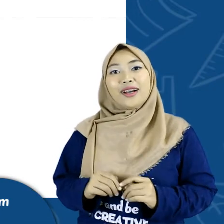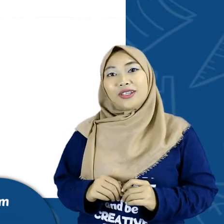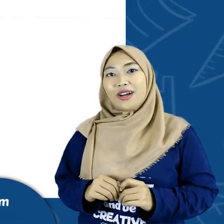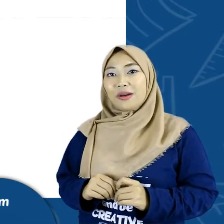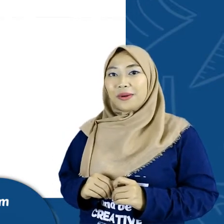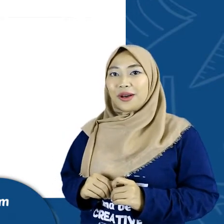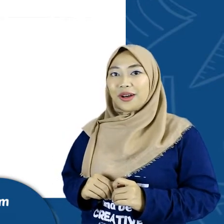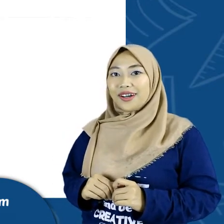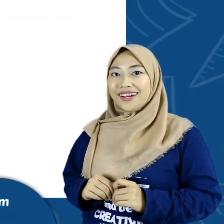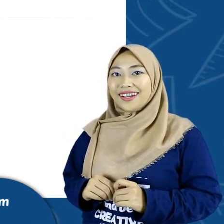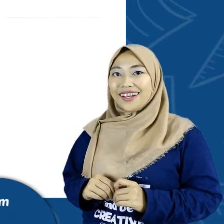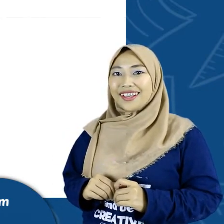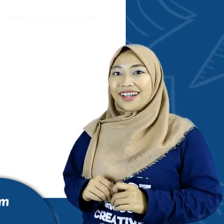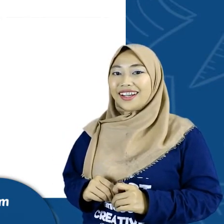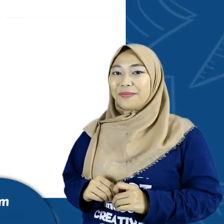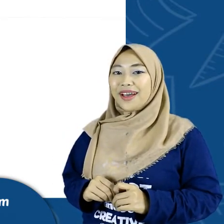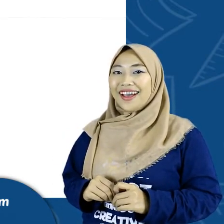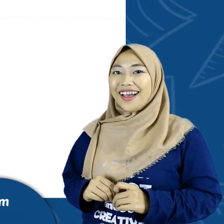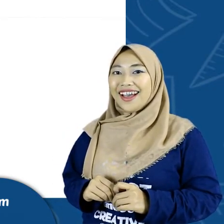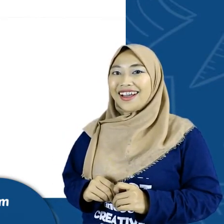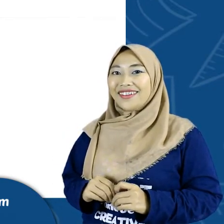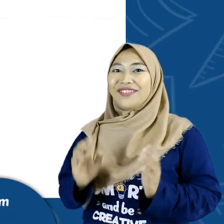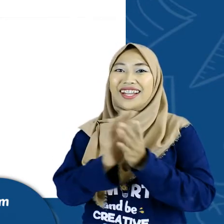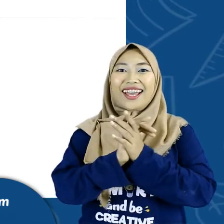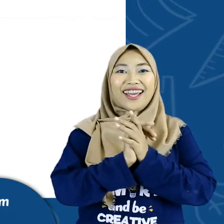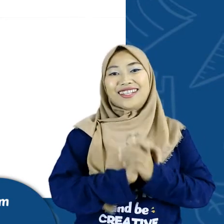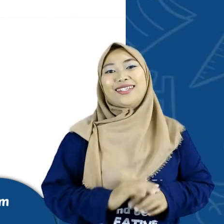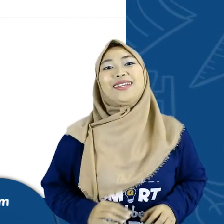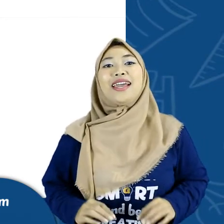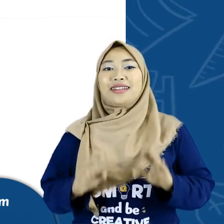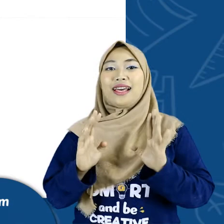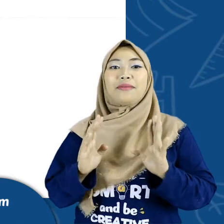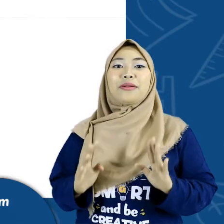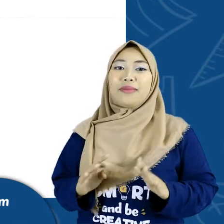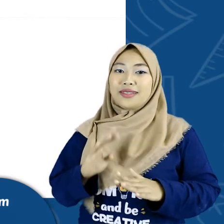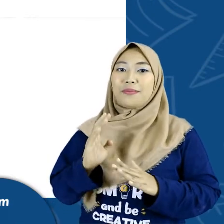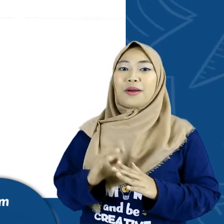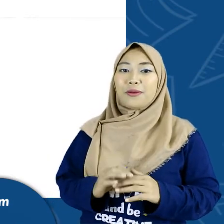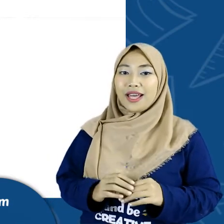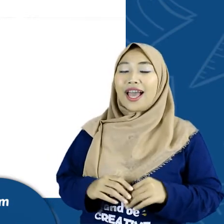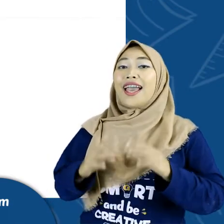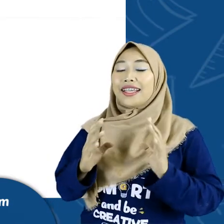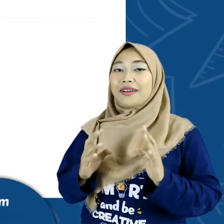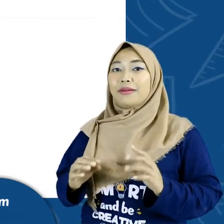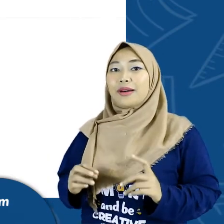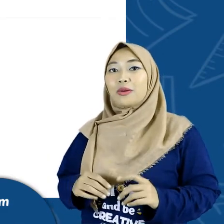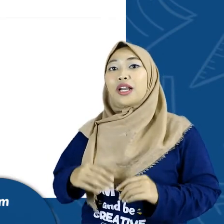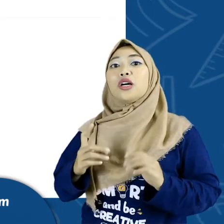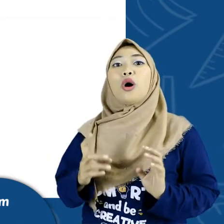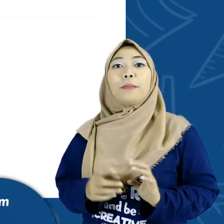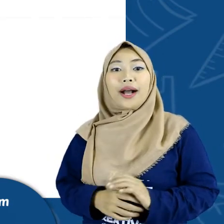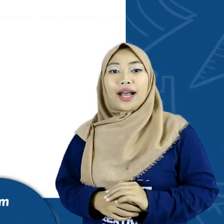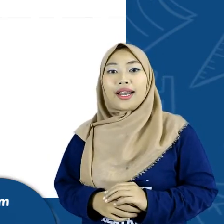antar anggota kelompok. Kira-kira apa? Benar, jadi dalam bermain sepak bola, kita